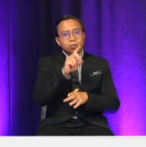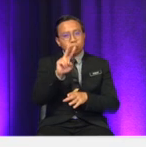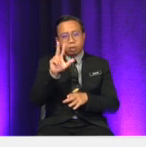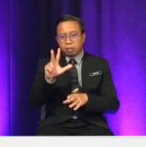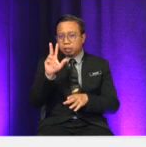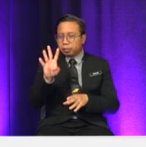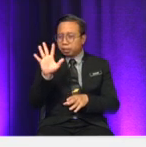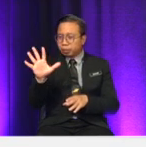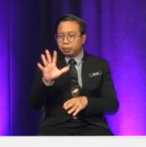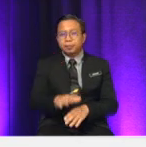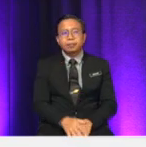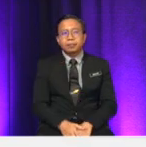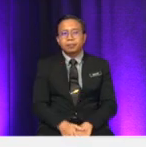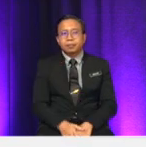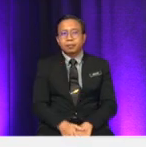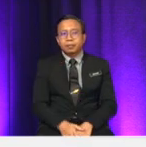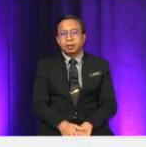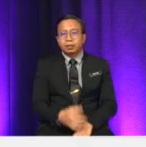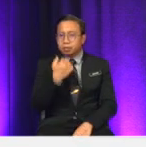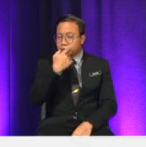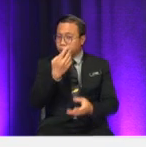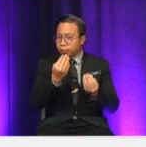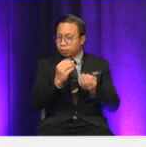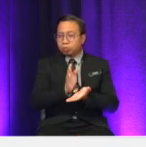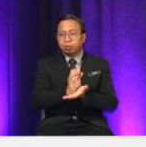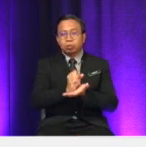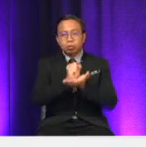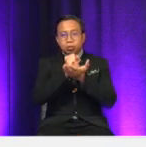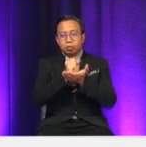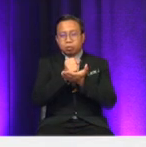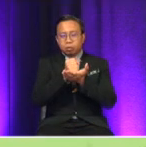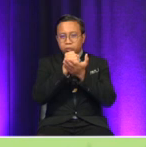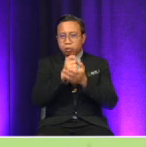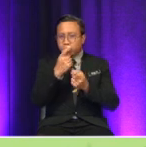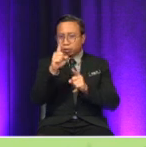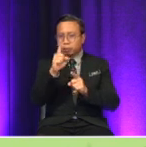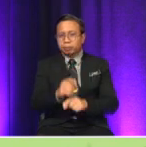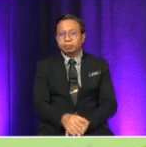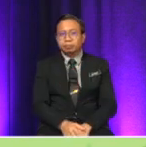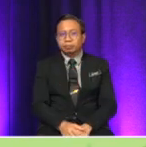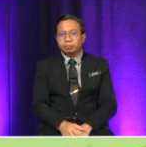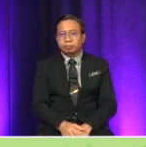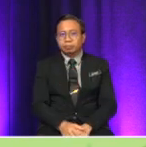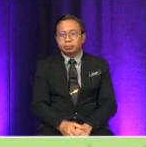4 dan 5. Okey, siapa nak tolong jawab ya? Saya rasa Lisa.